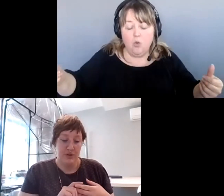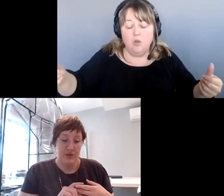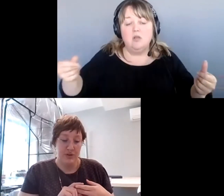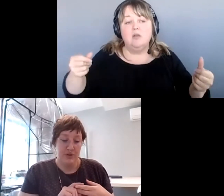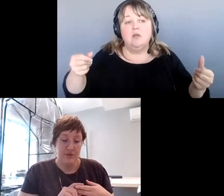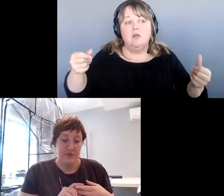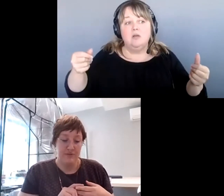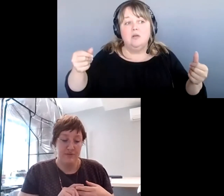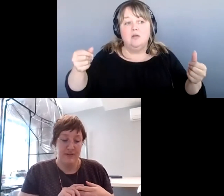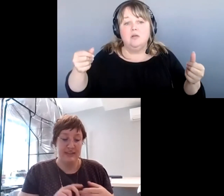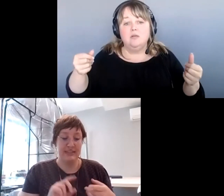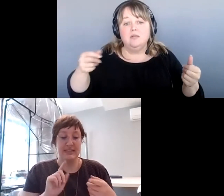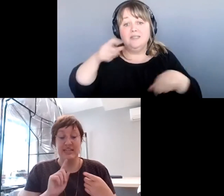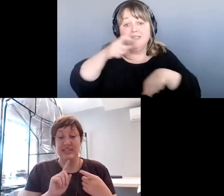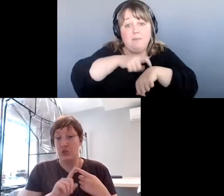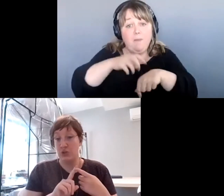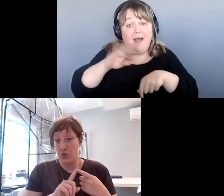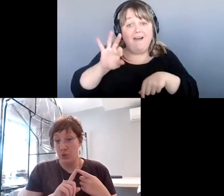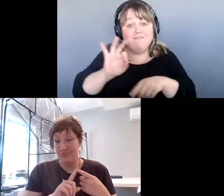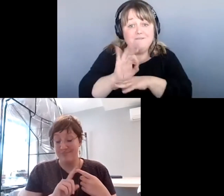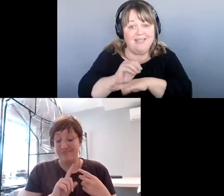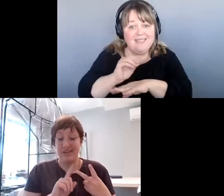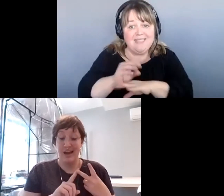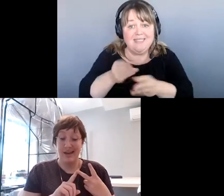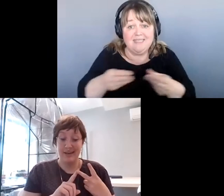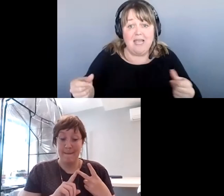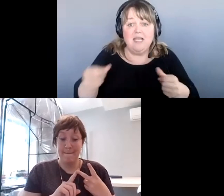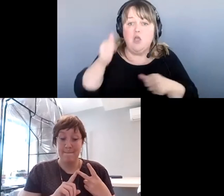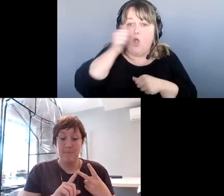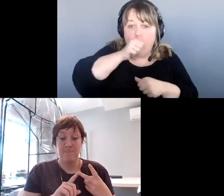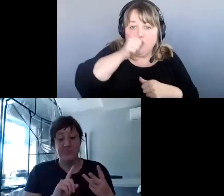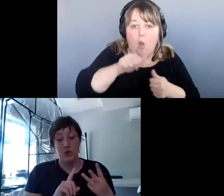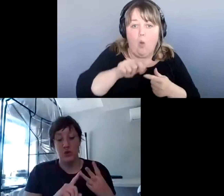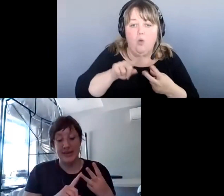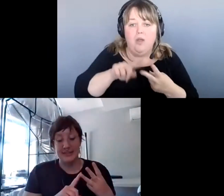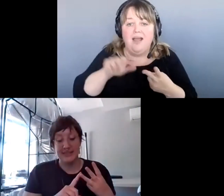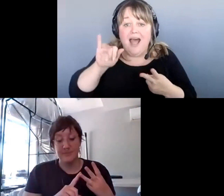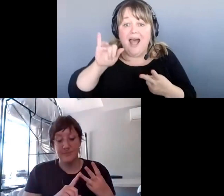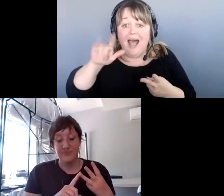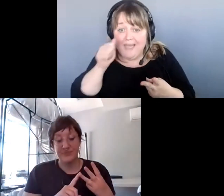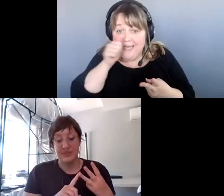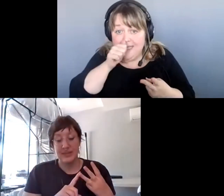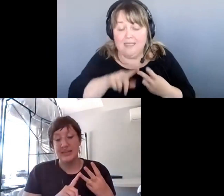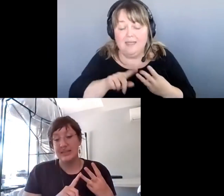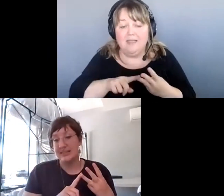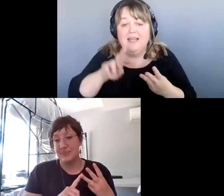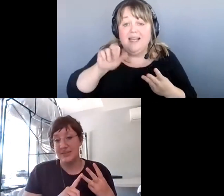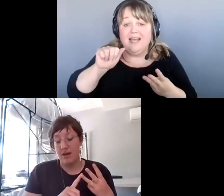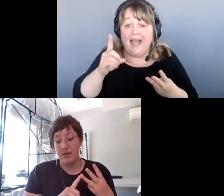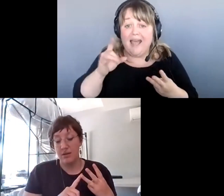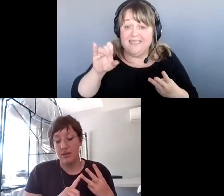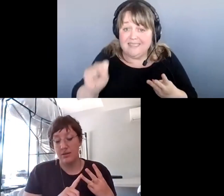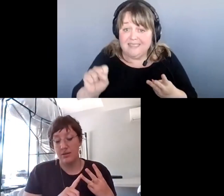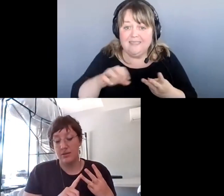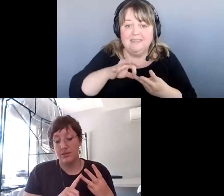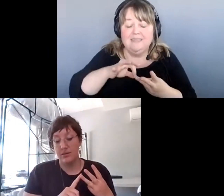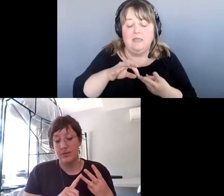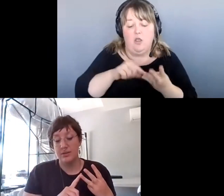de fertiliser les oignons, l'ail, le radis, les épinards,